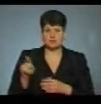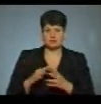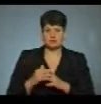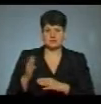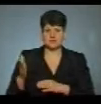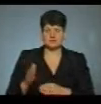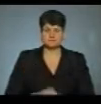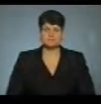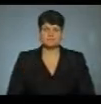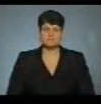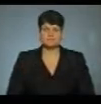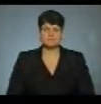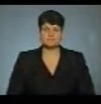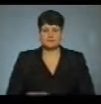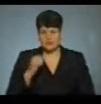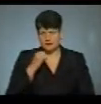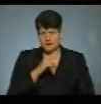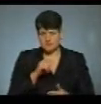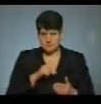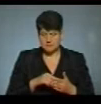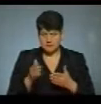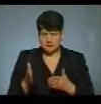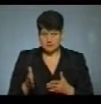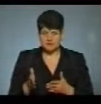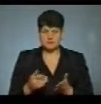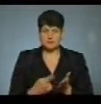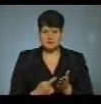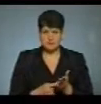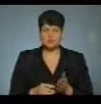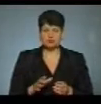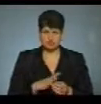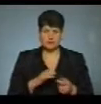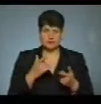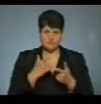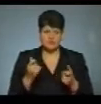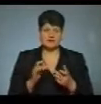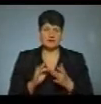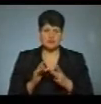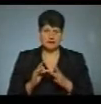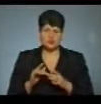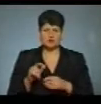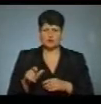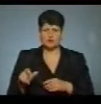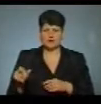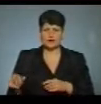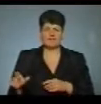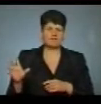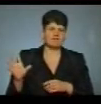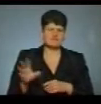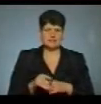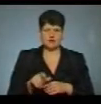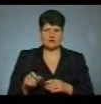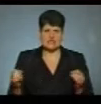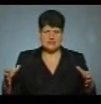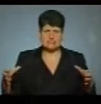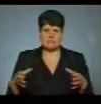селі. Я дякую за запитання. Власне, підтверджую так, що була інформація в соцмережах про те, що людей, всіх людей